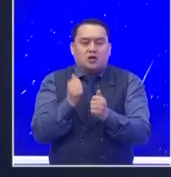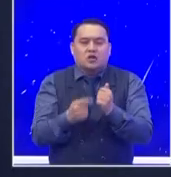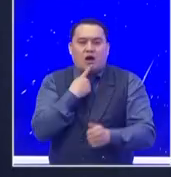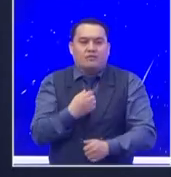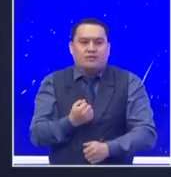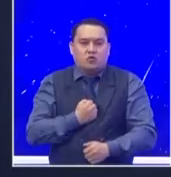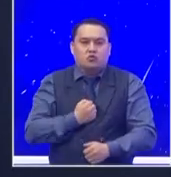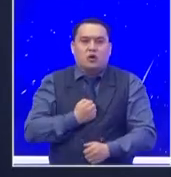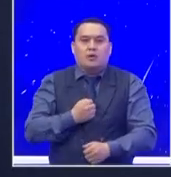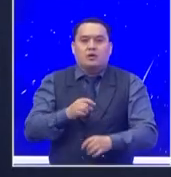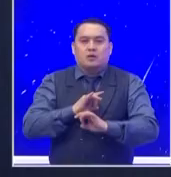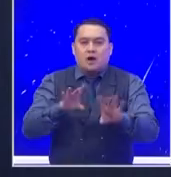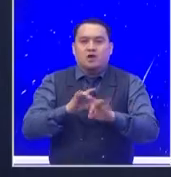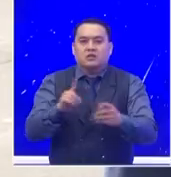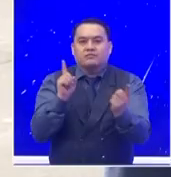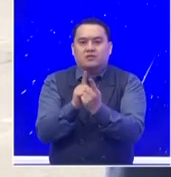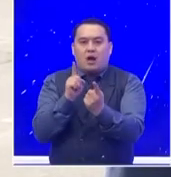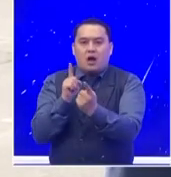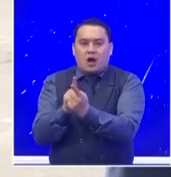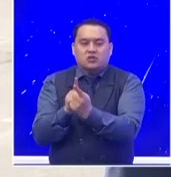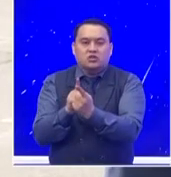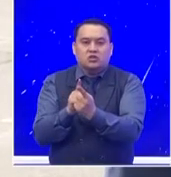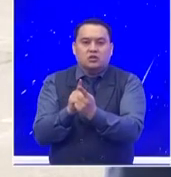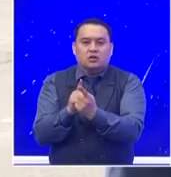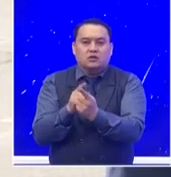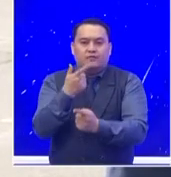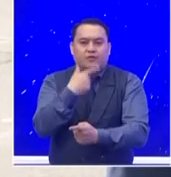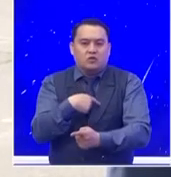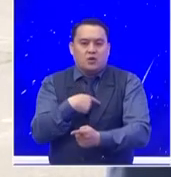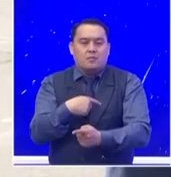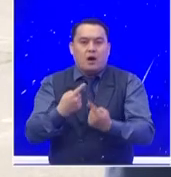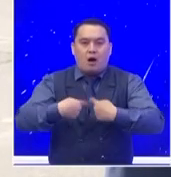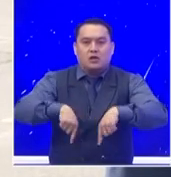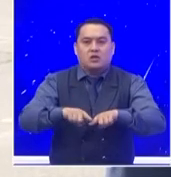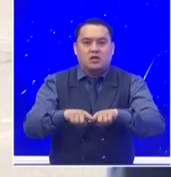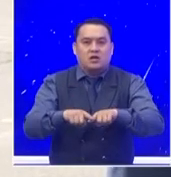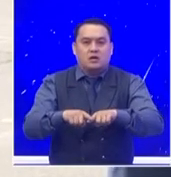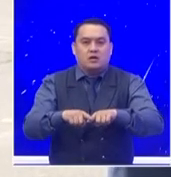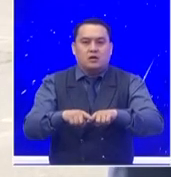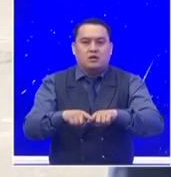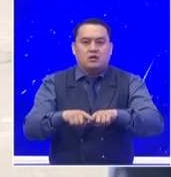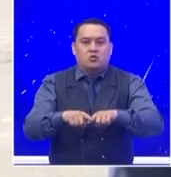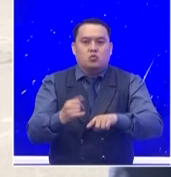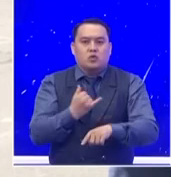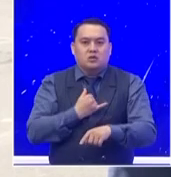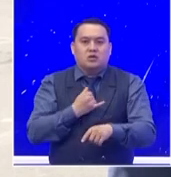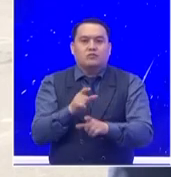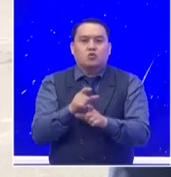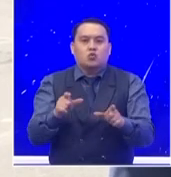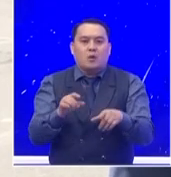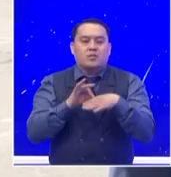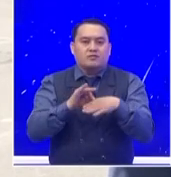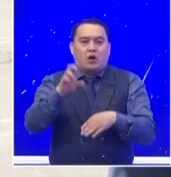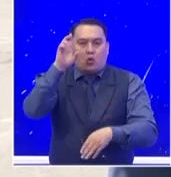военнослужащего. Еженедельно проводим такие встречи. Помимо с военнослужащими, мы отдельно контингент именно и с гражданами проводим, и